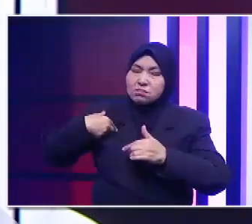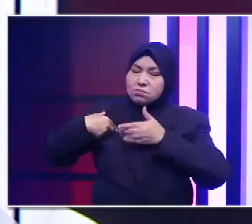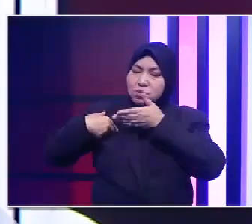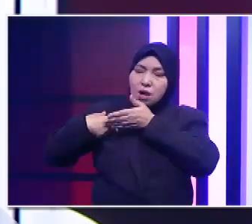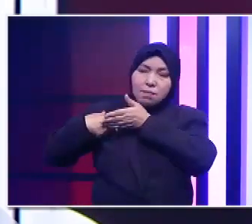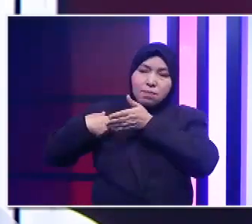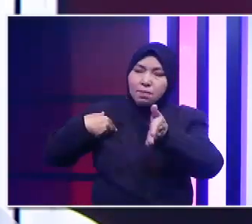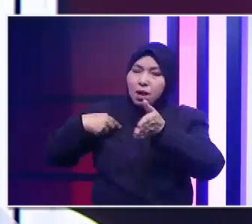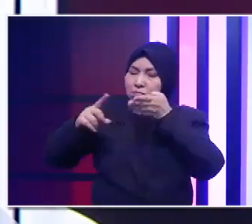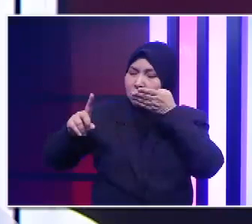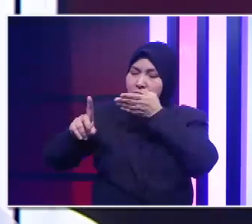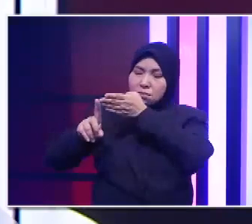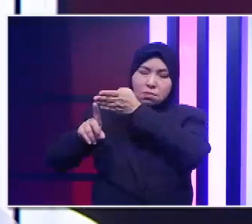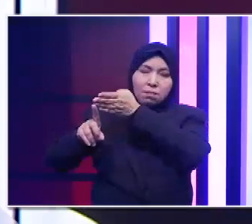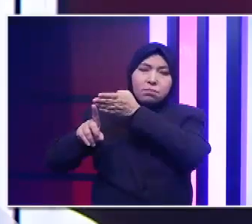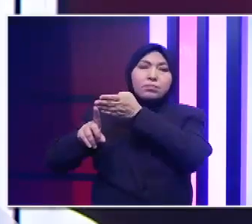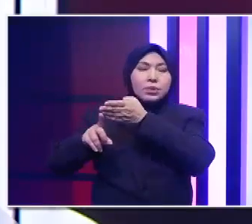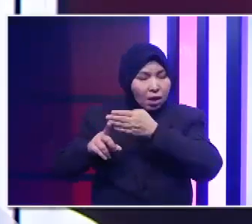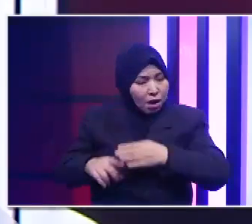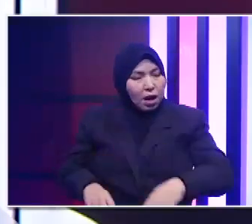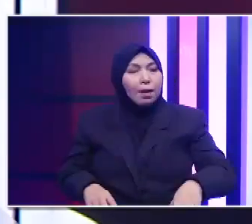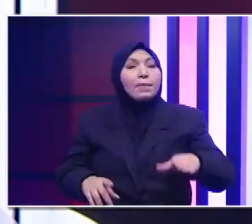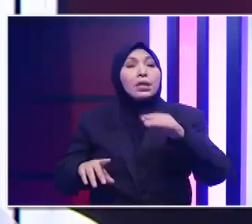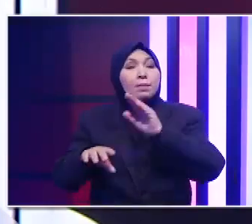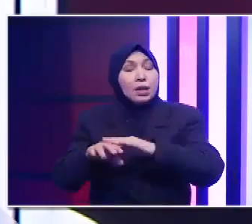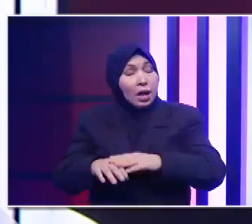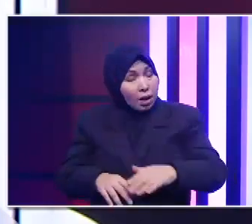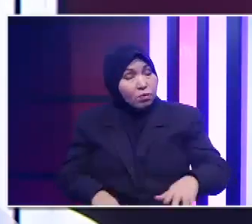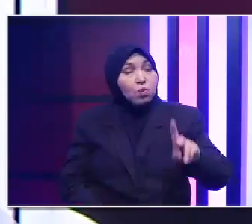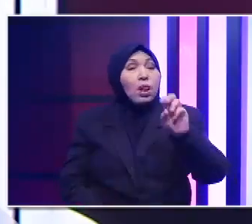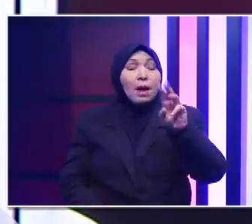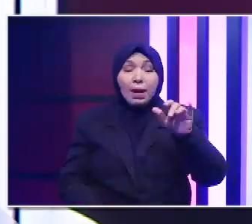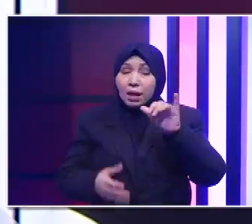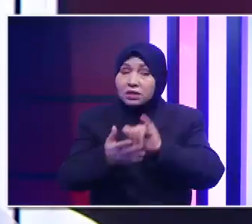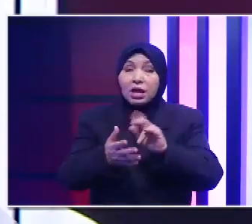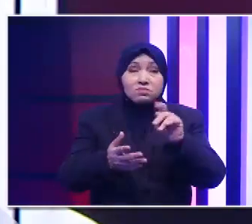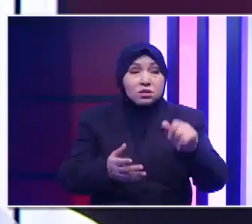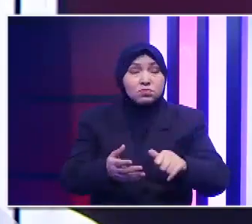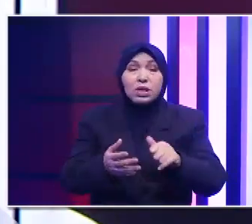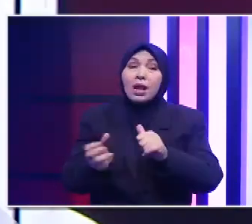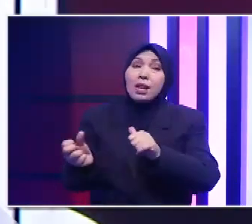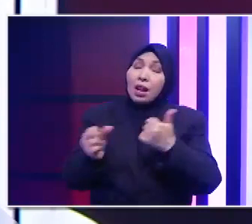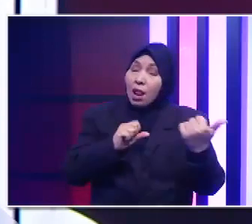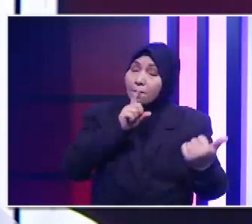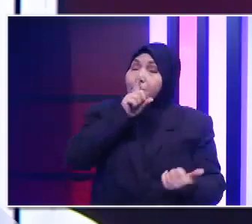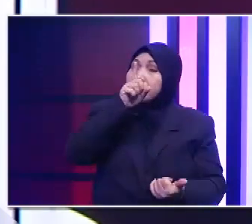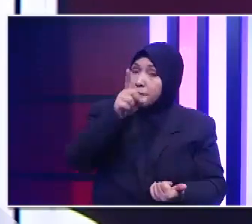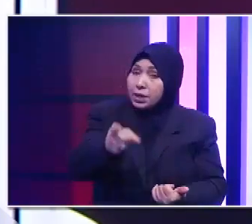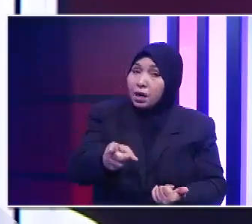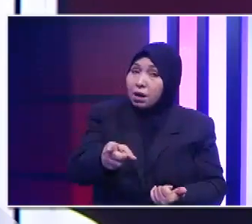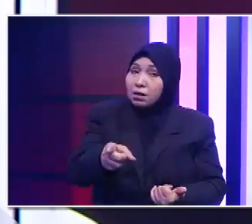condong ke Made males main ilhaq atau amatir yaitu mereka telah condong meninggalkan kebenaran